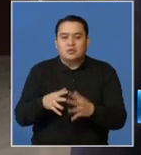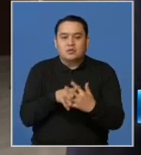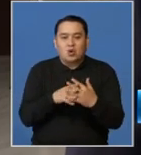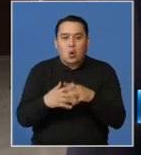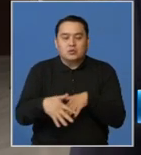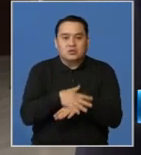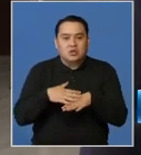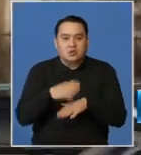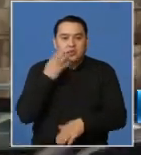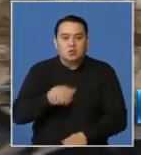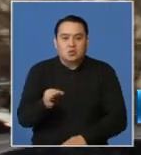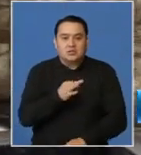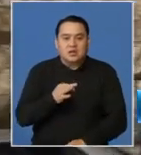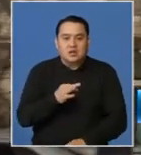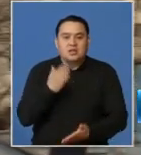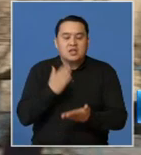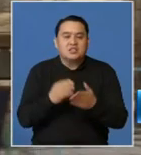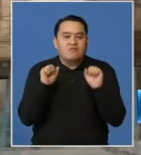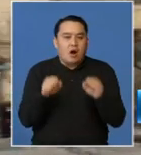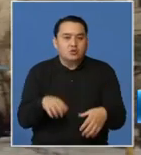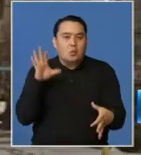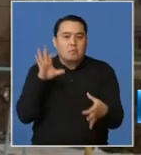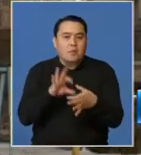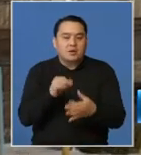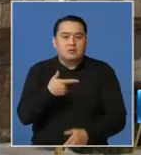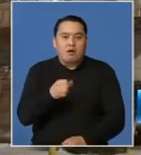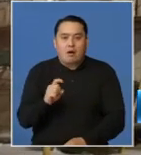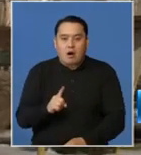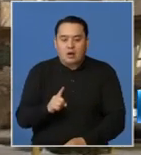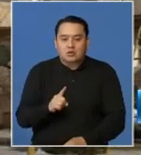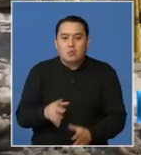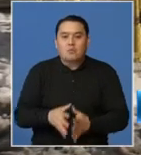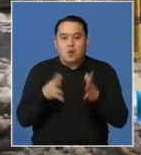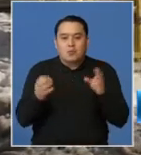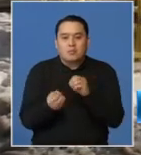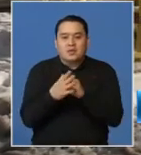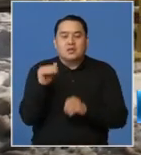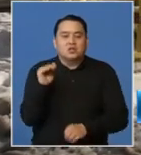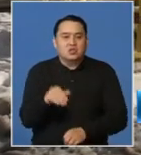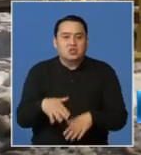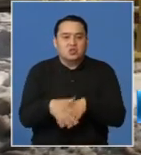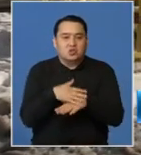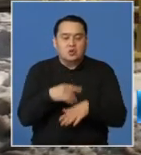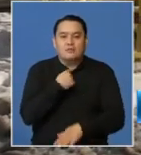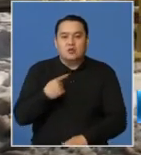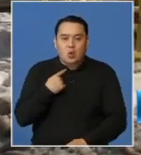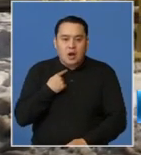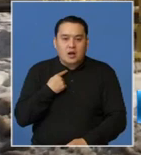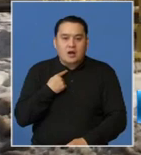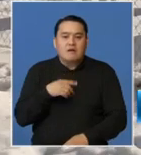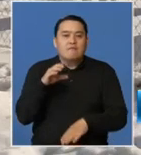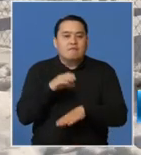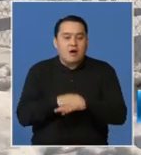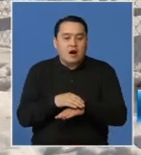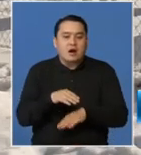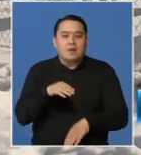населенные пункты Алматинской области. Есть возможность подключиться к природному топливу и у более чем 15 тысяч жителей Талдыкургана. Однако